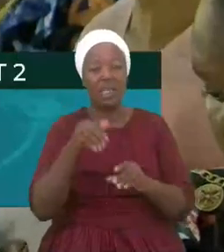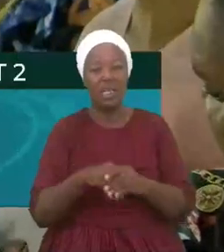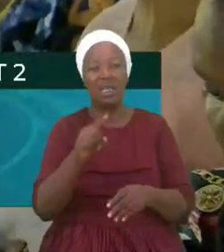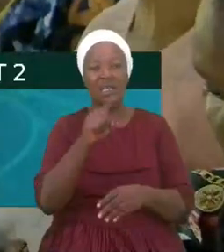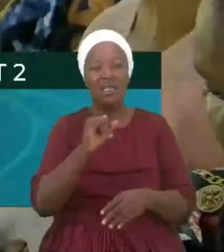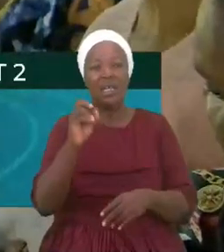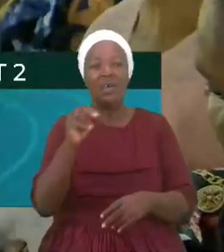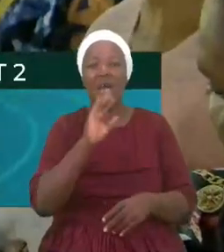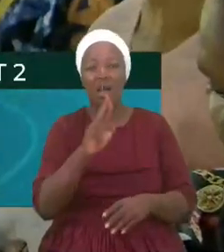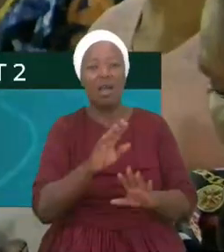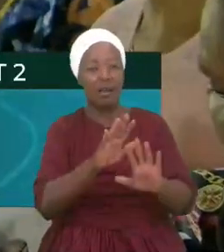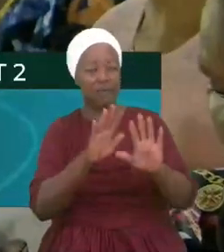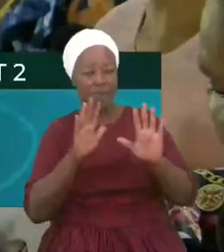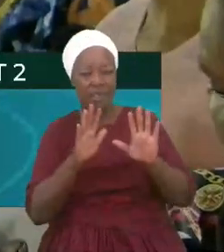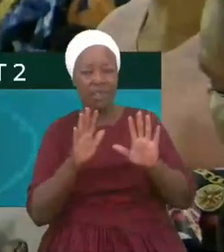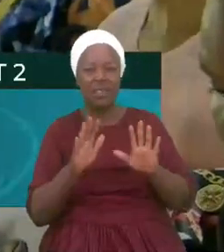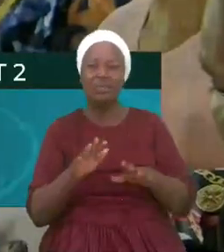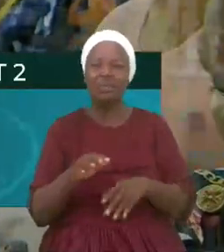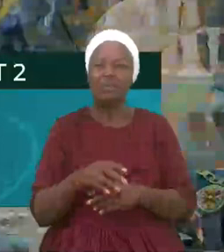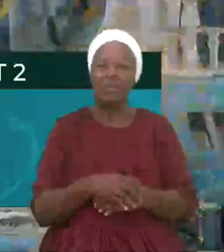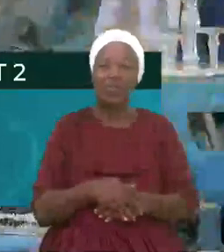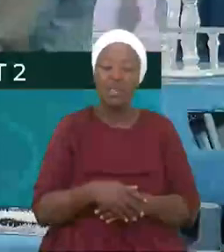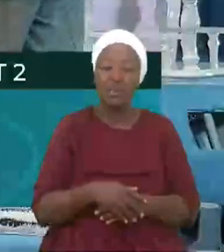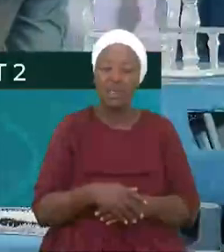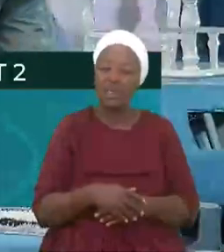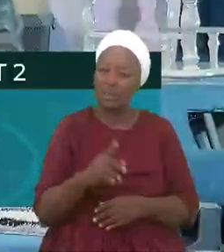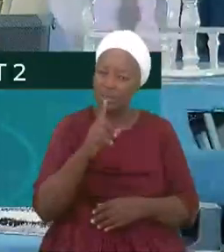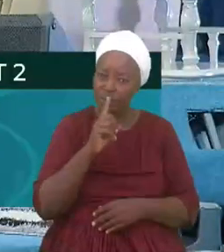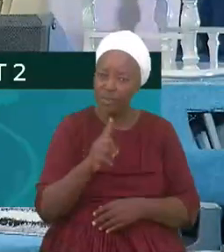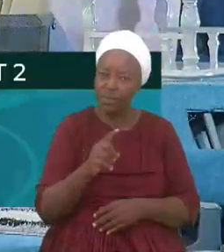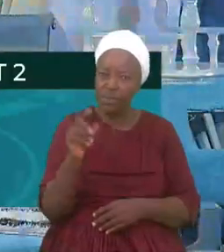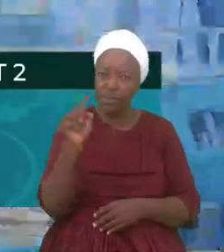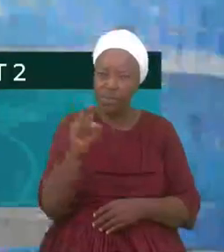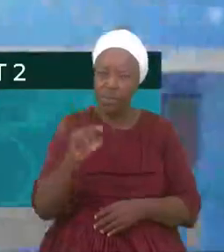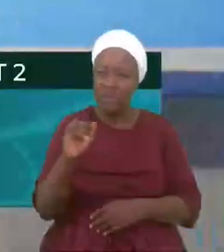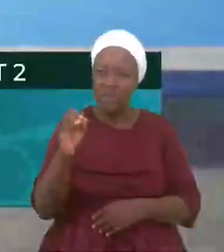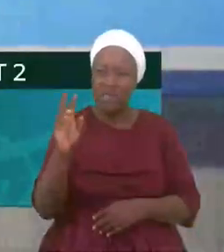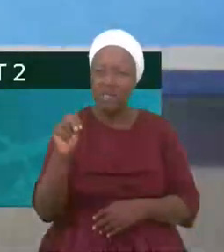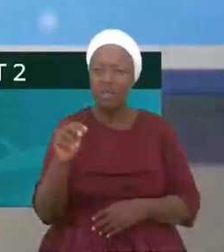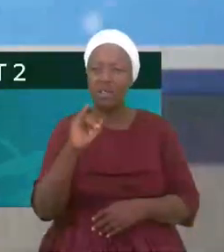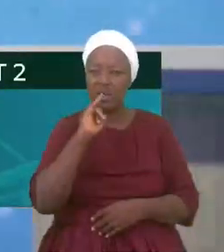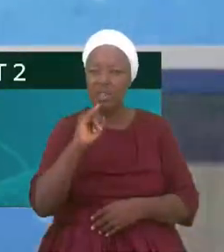les pêcheurs sont effrayés dans Sion normalement si